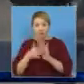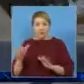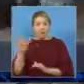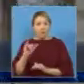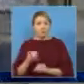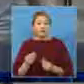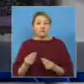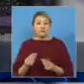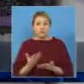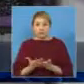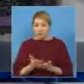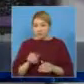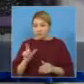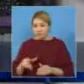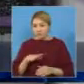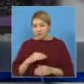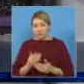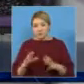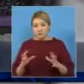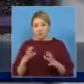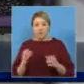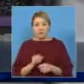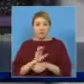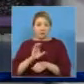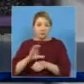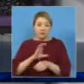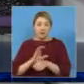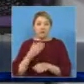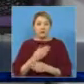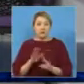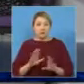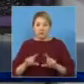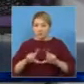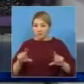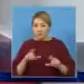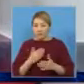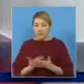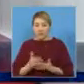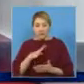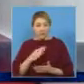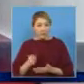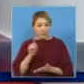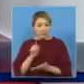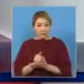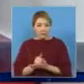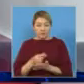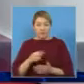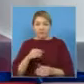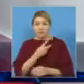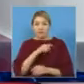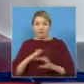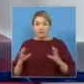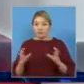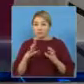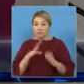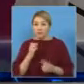деваются деньги, если человек, исправно платящий страховой взнос, не обращался в больницу. Дело в том, что в Фонде обязательного социального медицинского